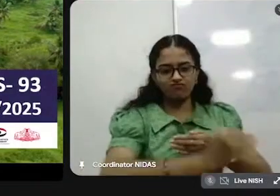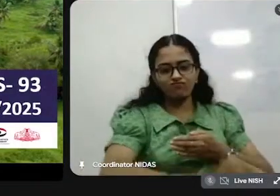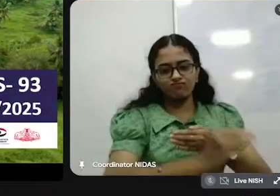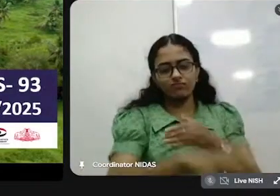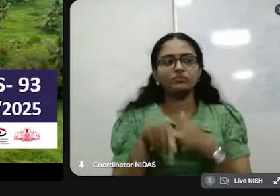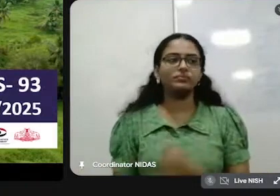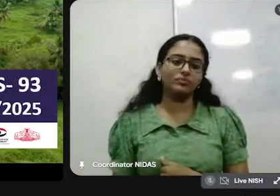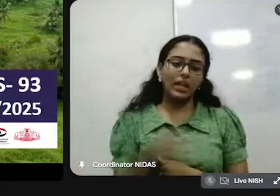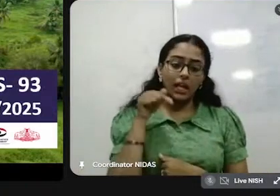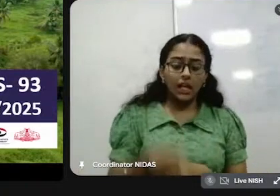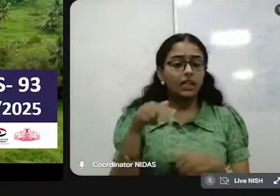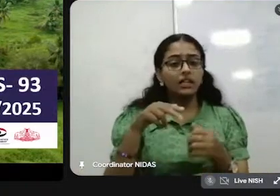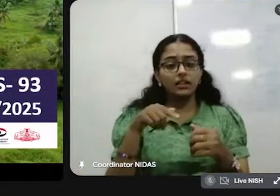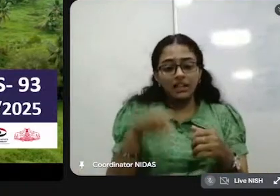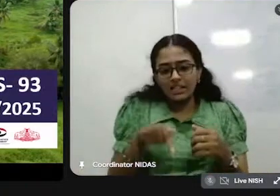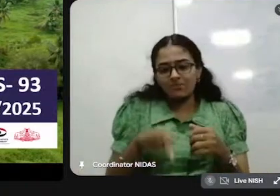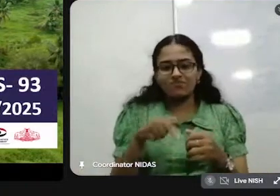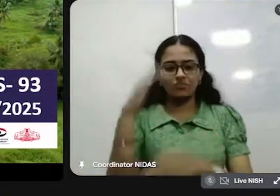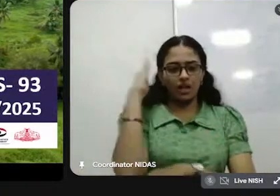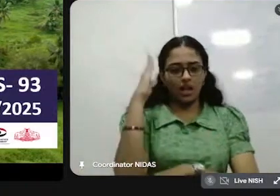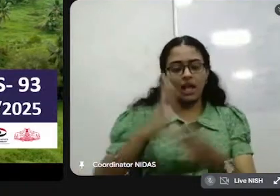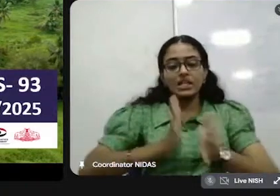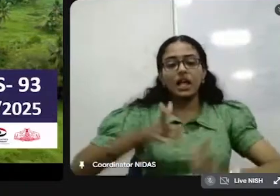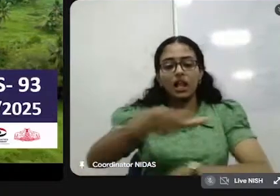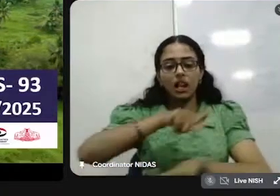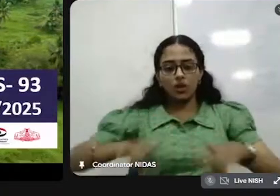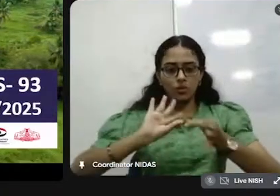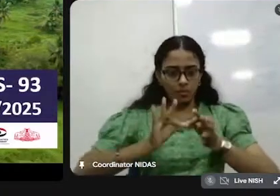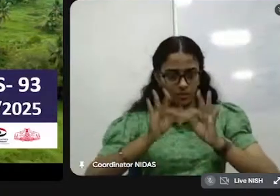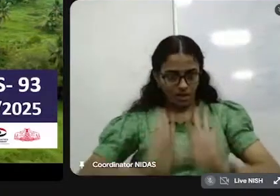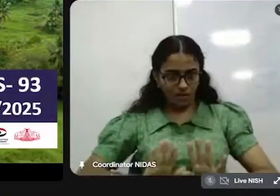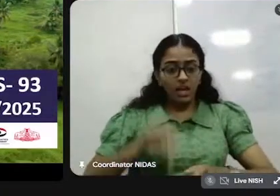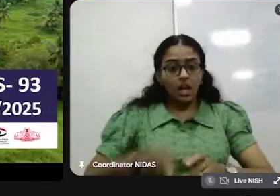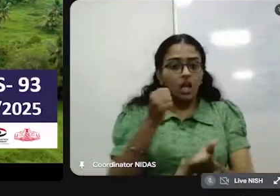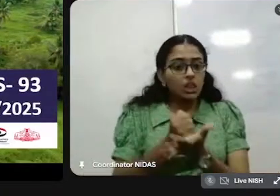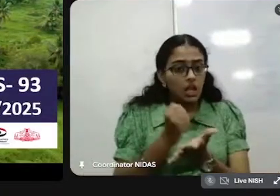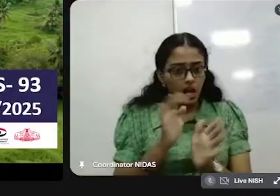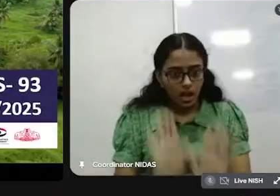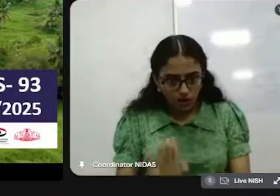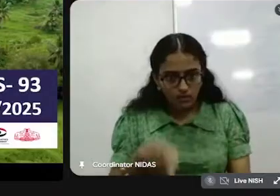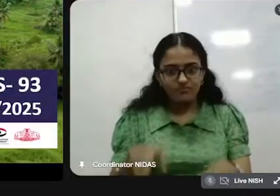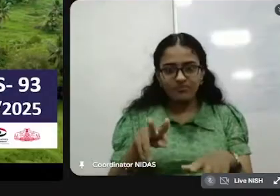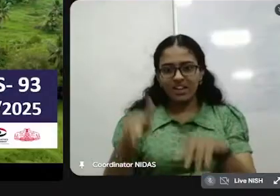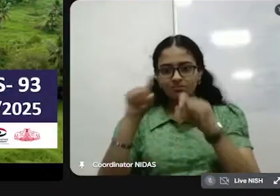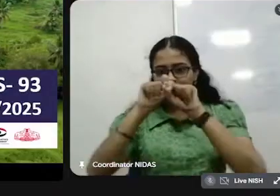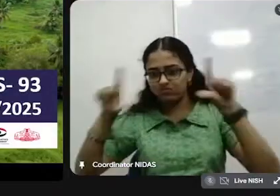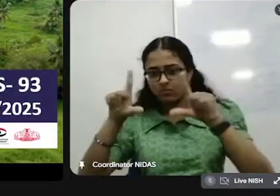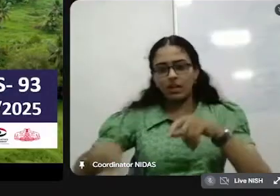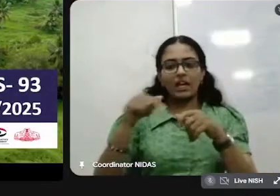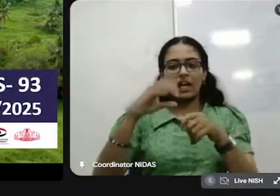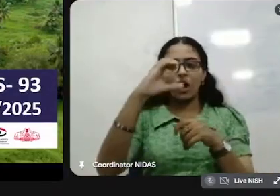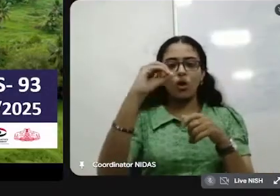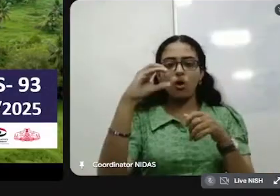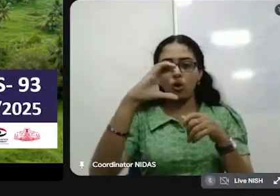ഇന്നത്തെ സെഷൻ സൈൻ ലാംഗ്വേജ് പരിഭാഷ ഉണ്ടായിരിക്കുന്നതാണ്. ആവശ്യമുള്ള സ്ക്രീനിൽ കോർഡിനേറ്റർ നിഡാസ്